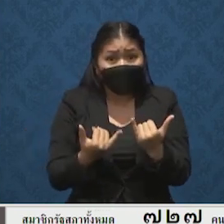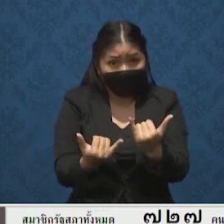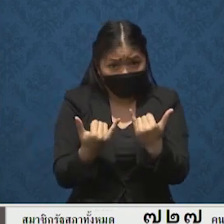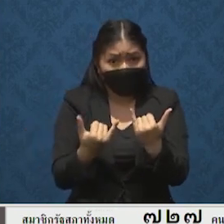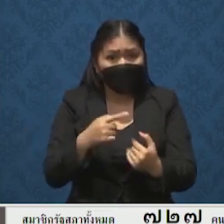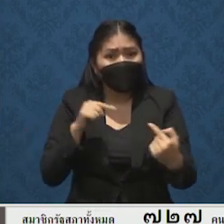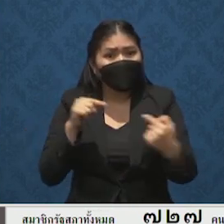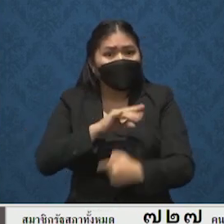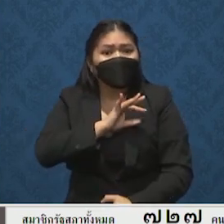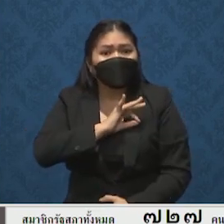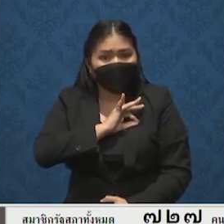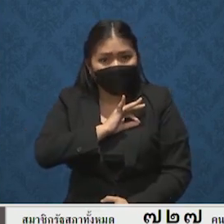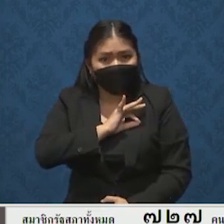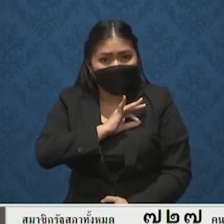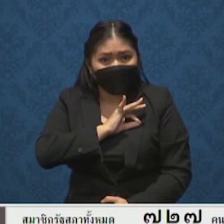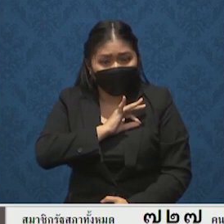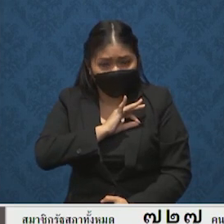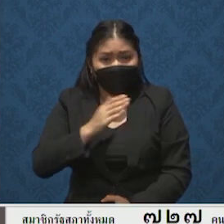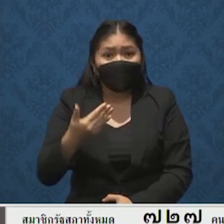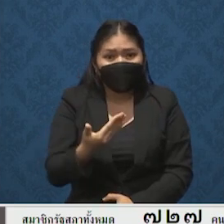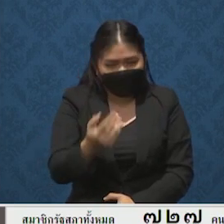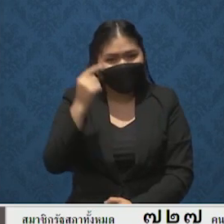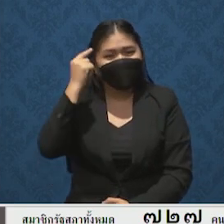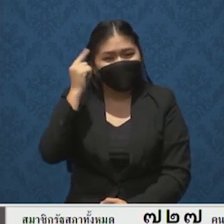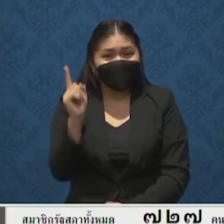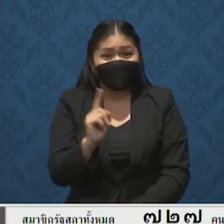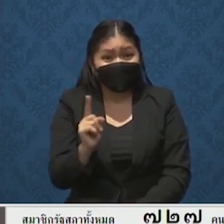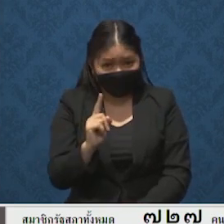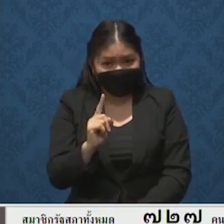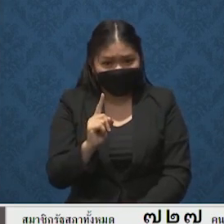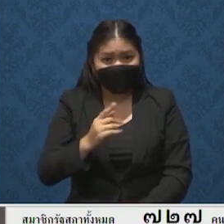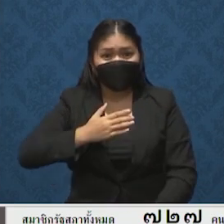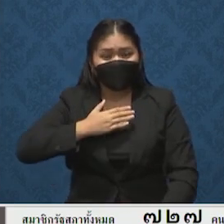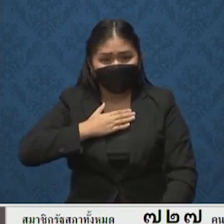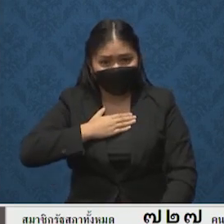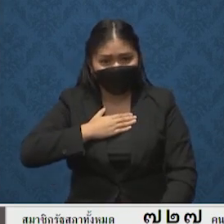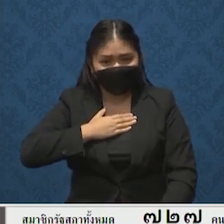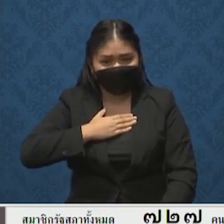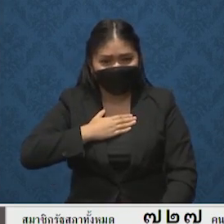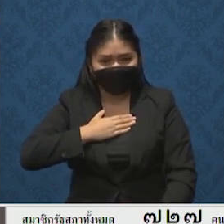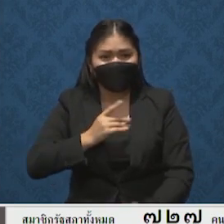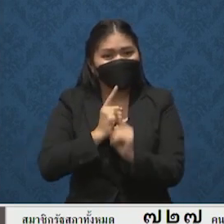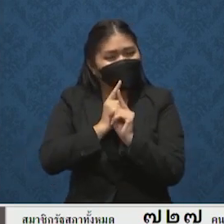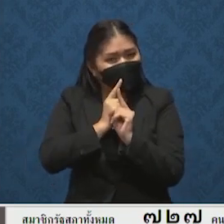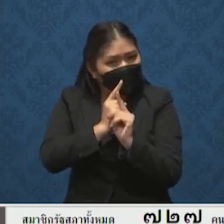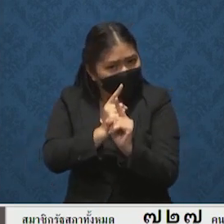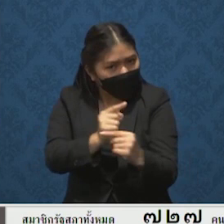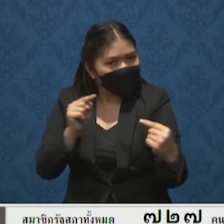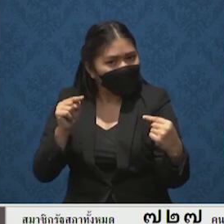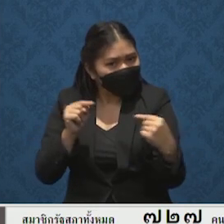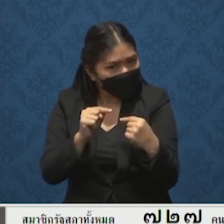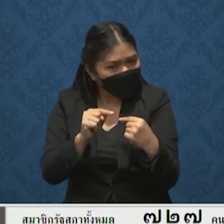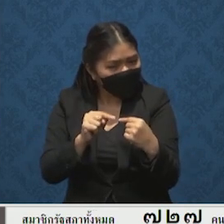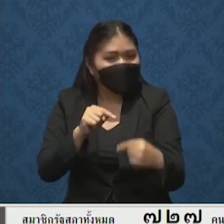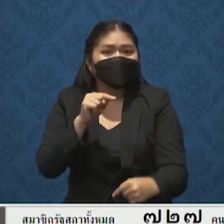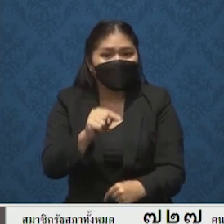มาชิกส่วนหนึ่งของเสรีรวมไทยก็แสดงจุดยืนชัดเจนเลยว่าเราจะไปตามคันลองของธรรมของสภา